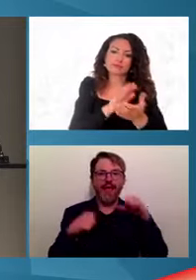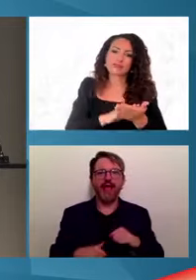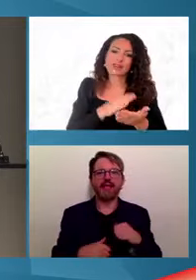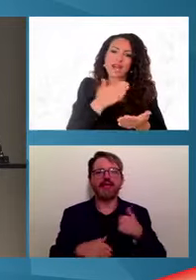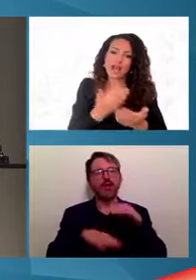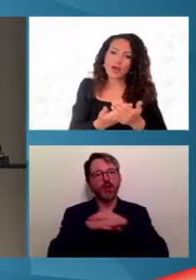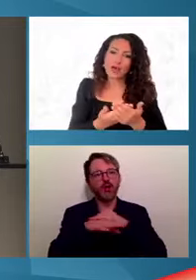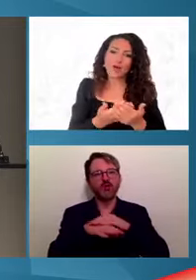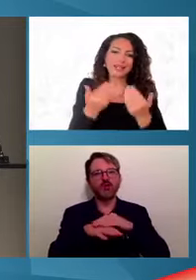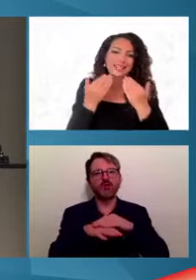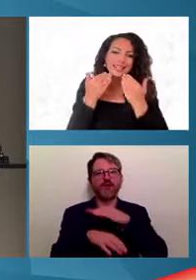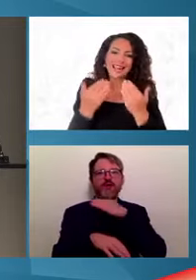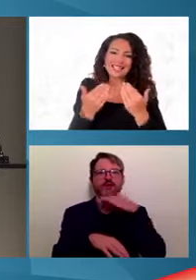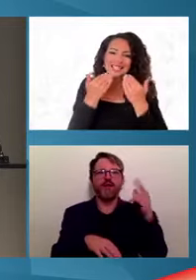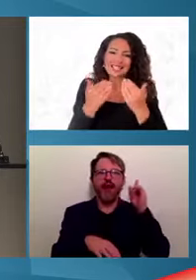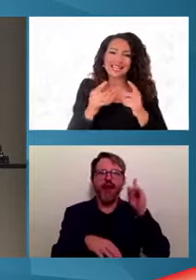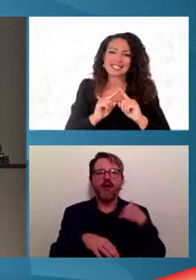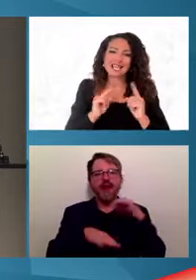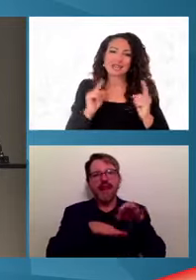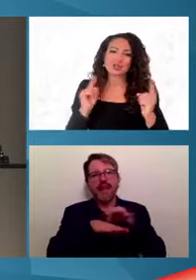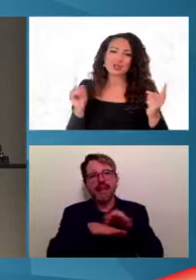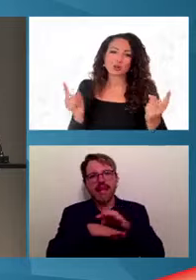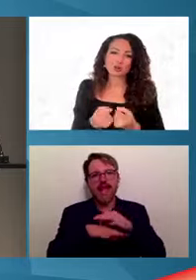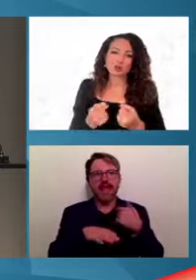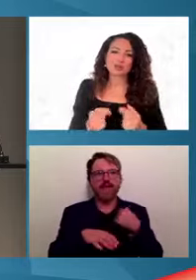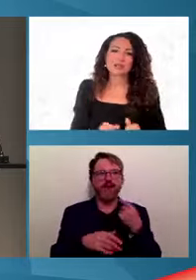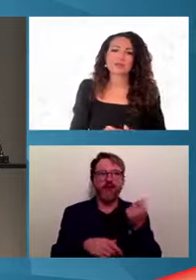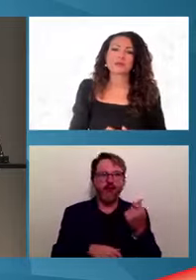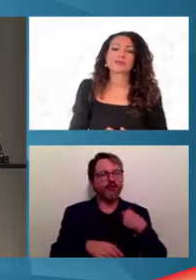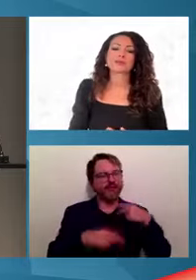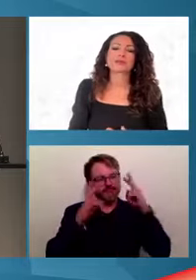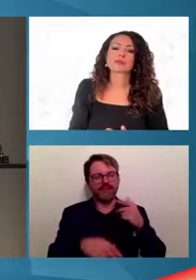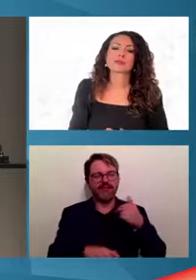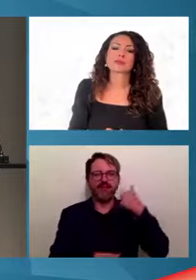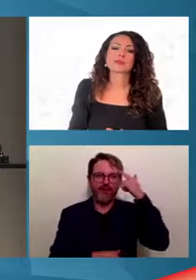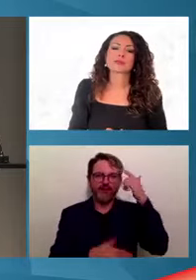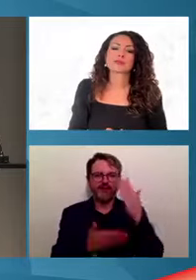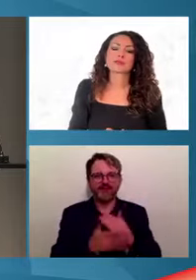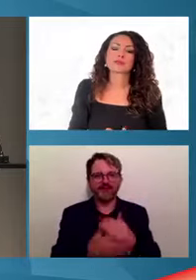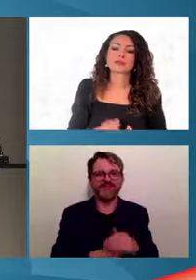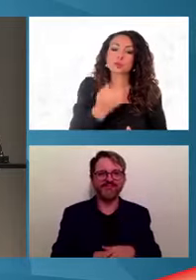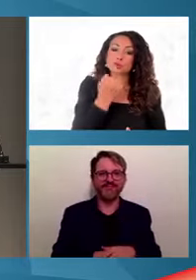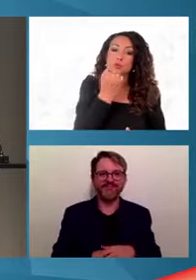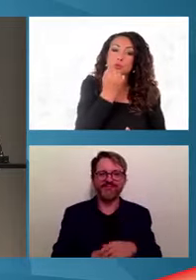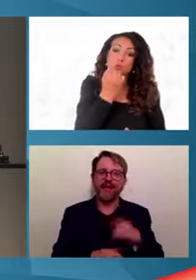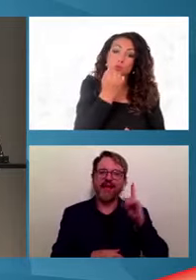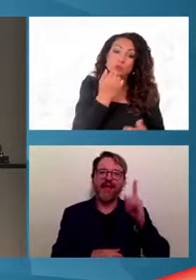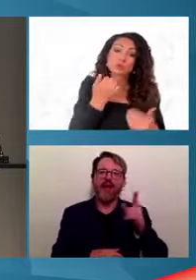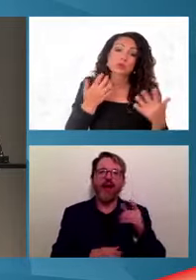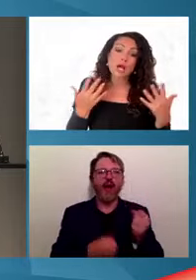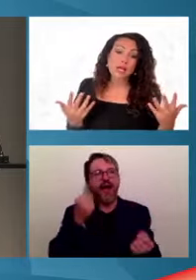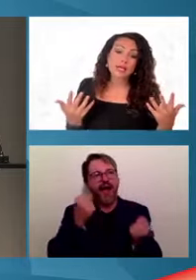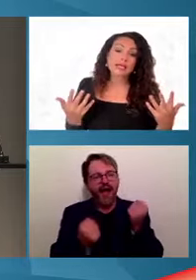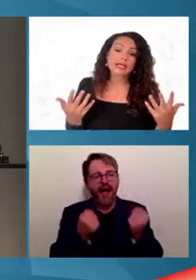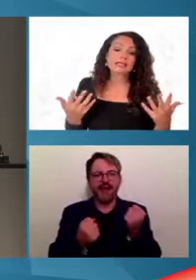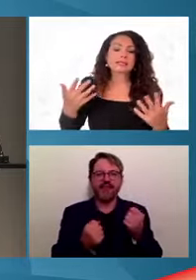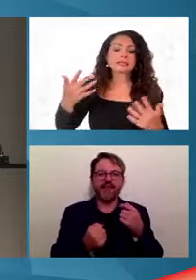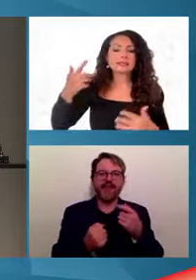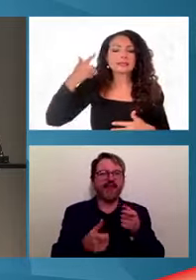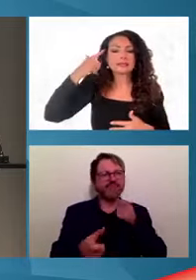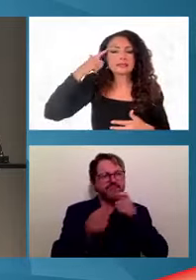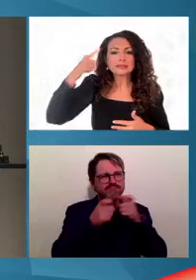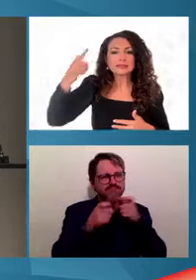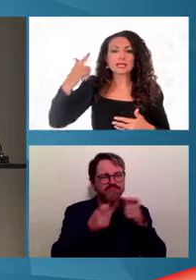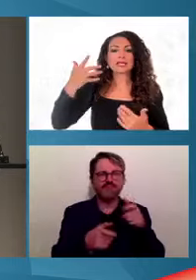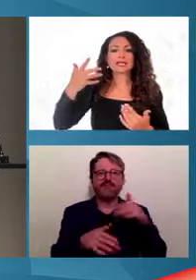viel Nerven, die ich auch manchmal gekostet habe, ganz sicher, für auch harte Gespräche hatten wir manchmal,